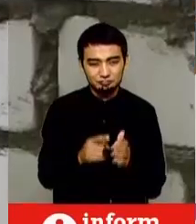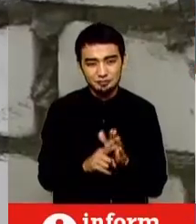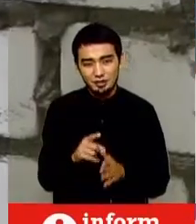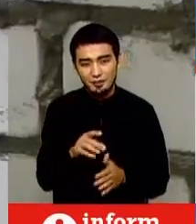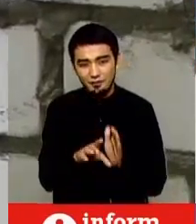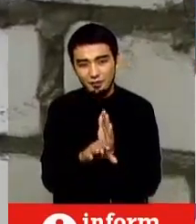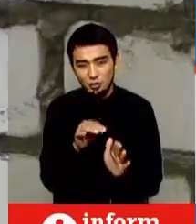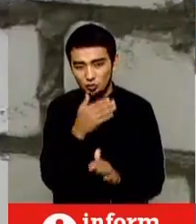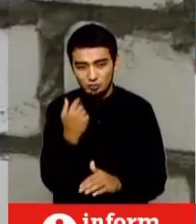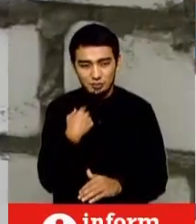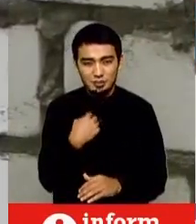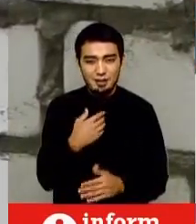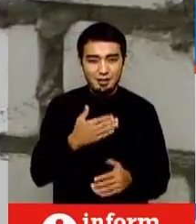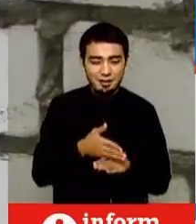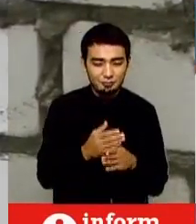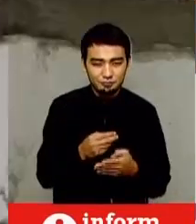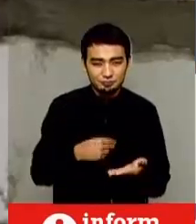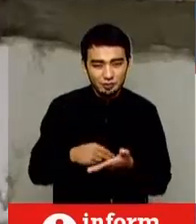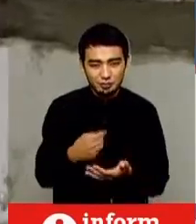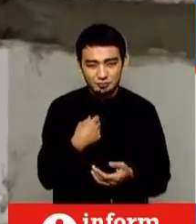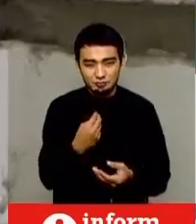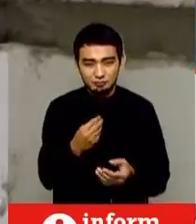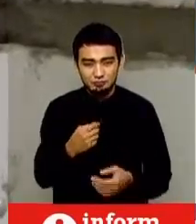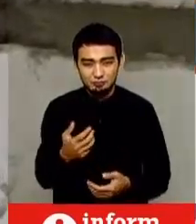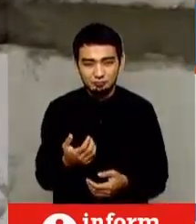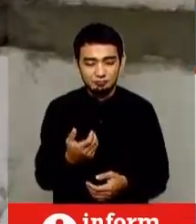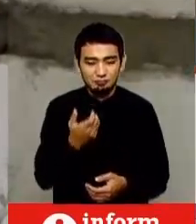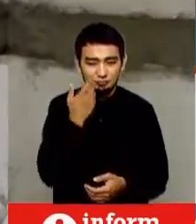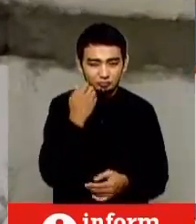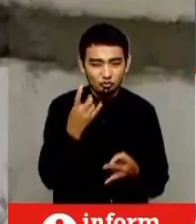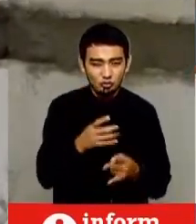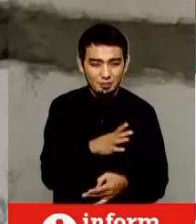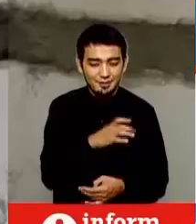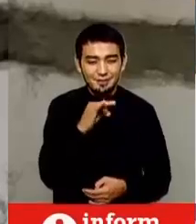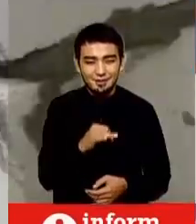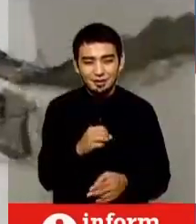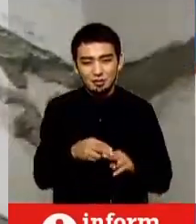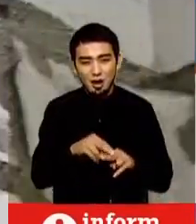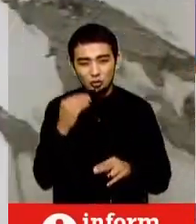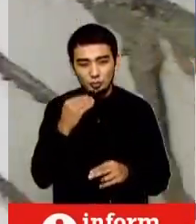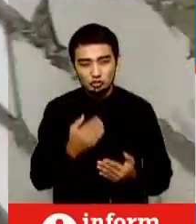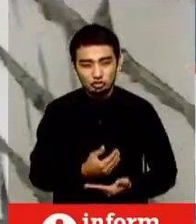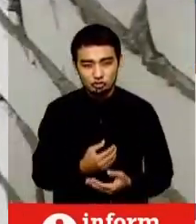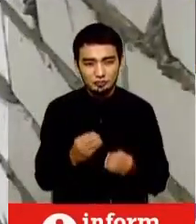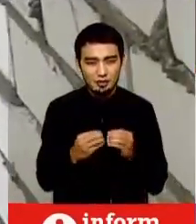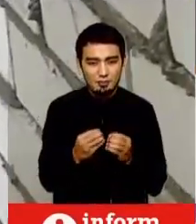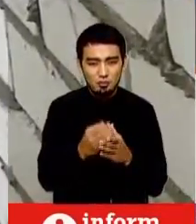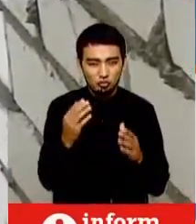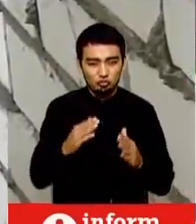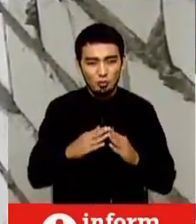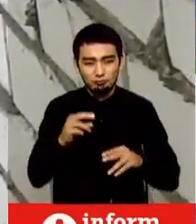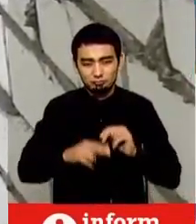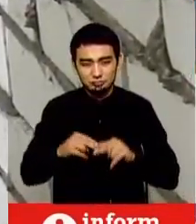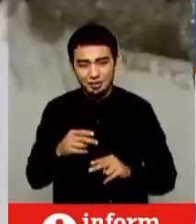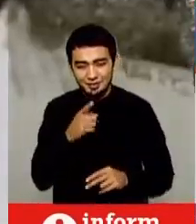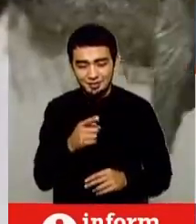приходилось, нужно было зарабатывать на хлеб. Позже профессия полюбилась. На сегодня на счету жителя Актобе десятки построенных домов. В строительстве